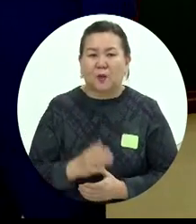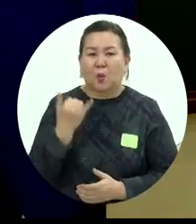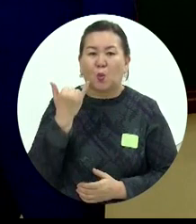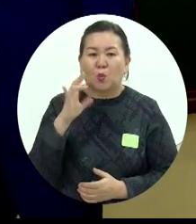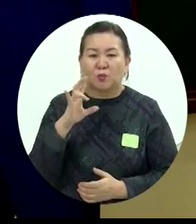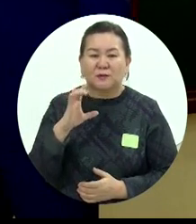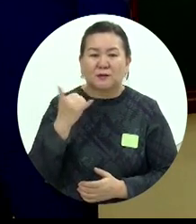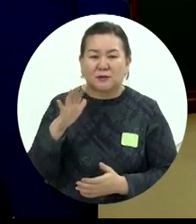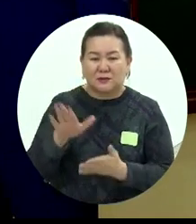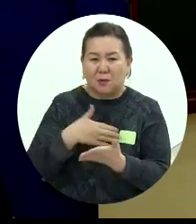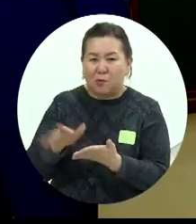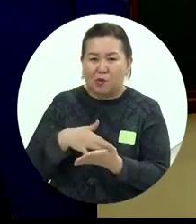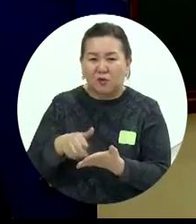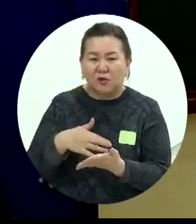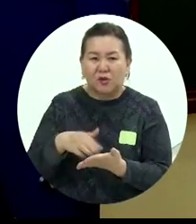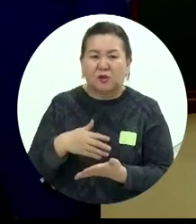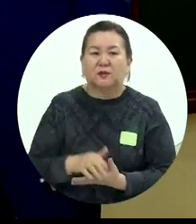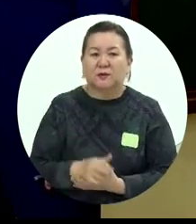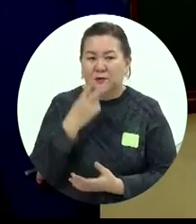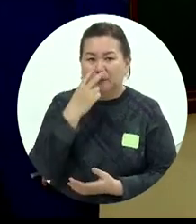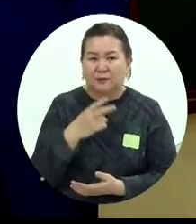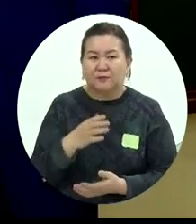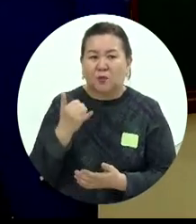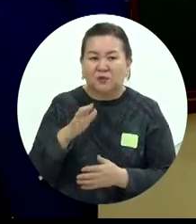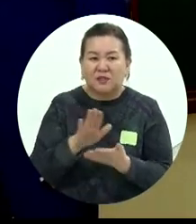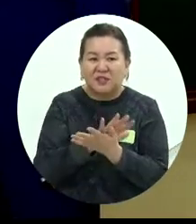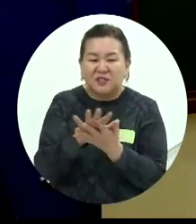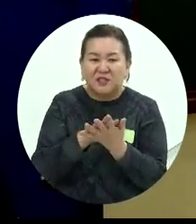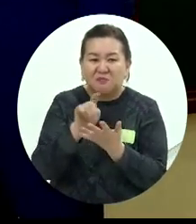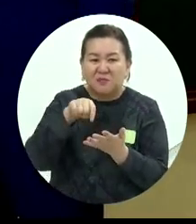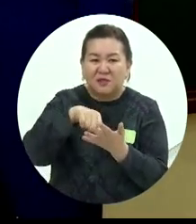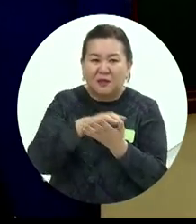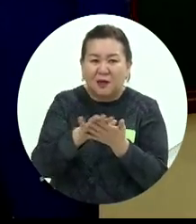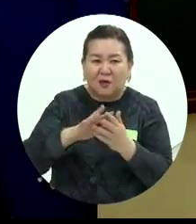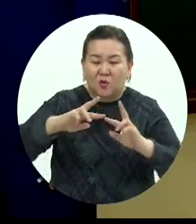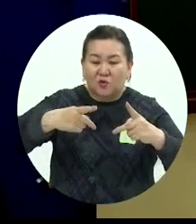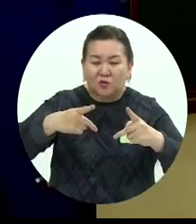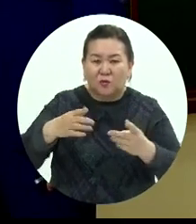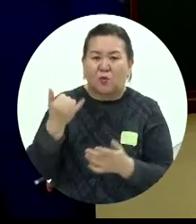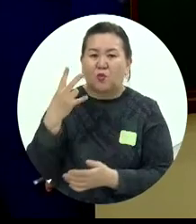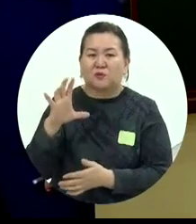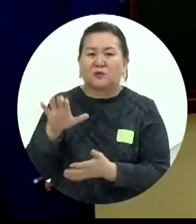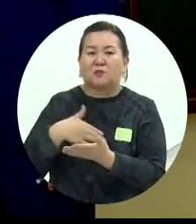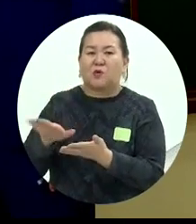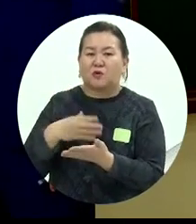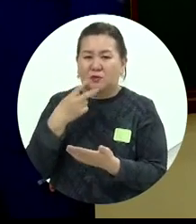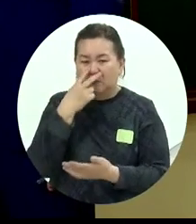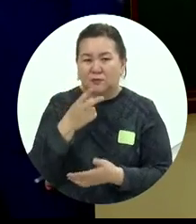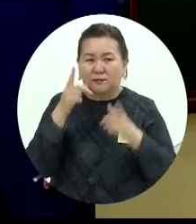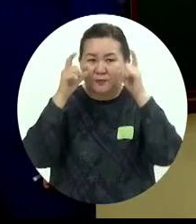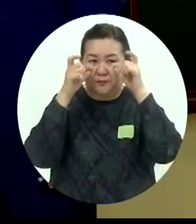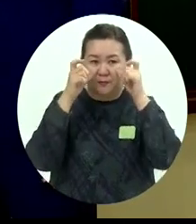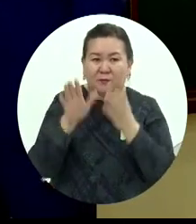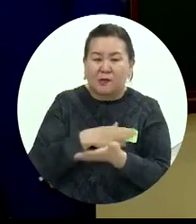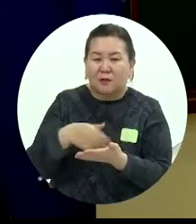За усны бохирдлын талаар бүгдээрээ ярилцъя. За усны химийн найрлага өөрчлөгдөхийг бол усны бохирдл гэж ойлгоно. За зургийг